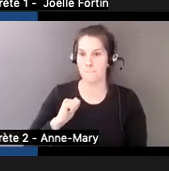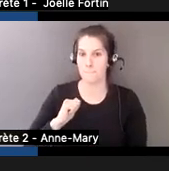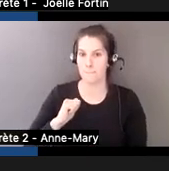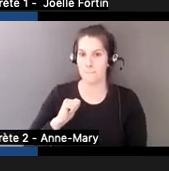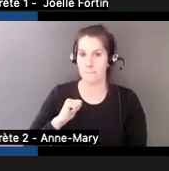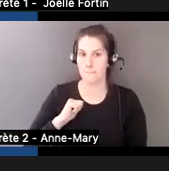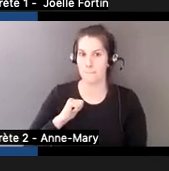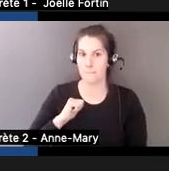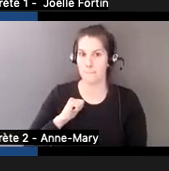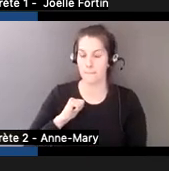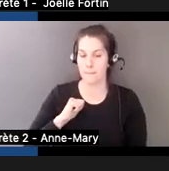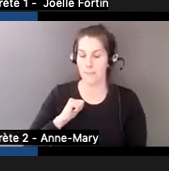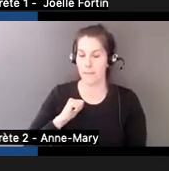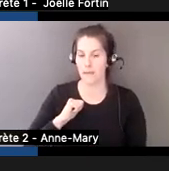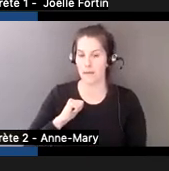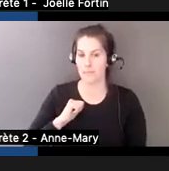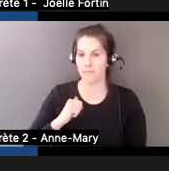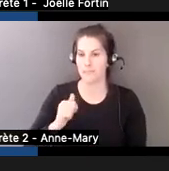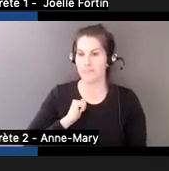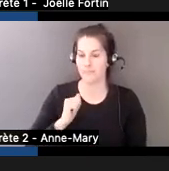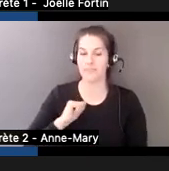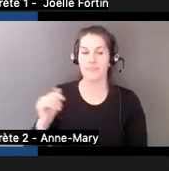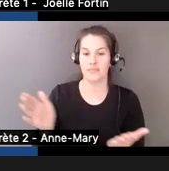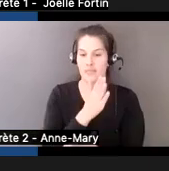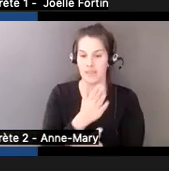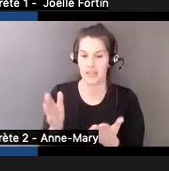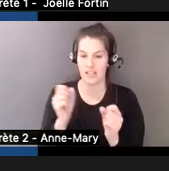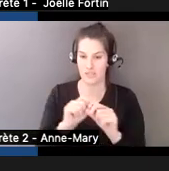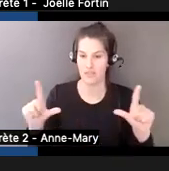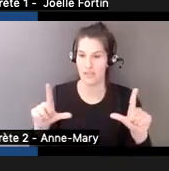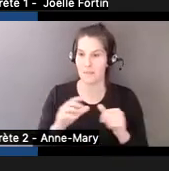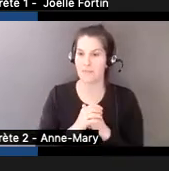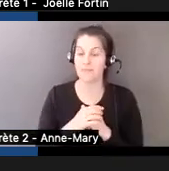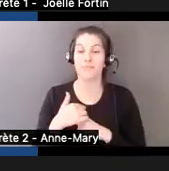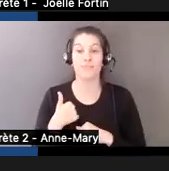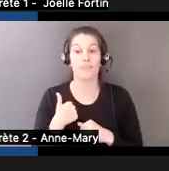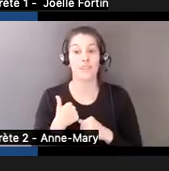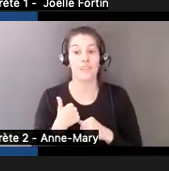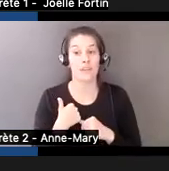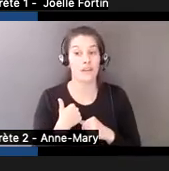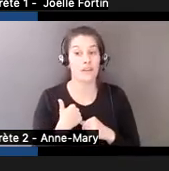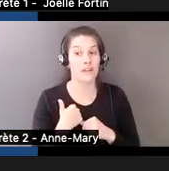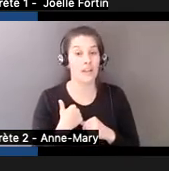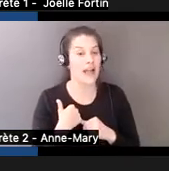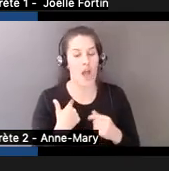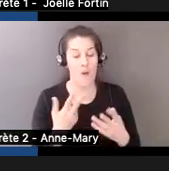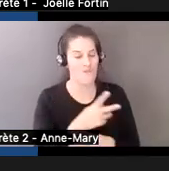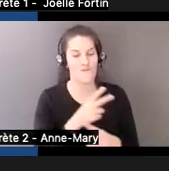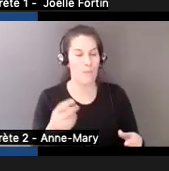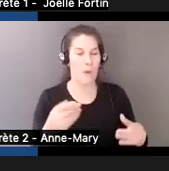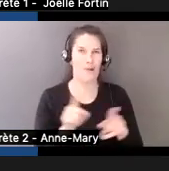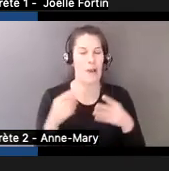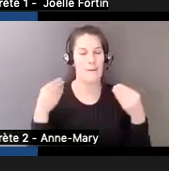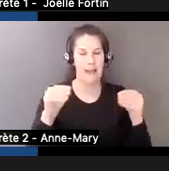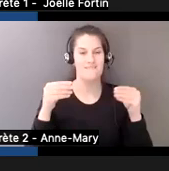Et si je vais partager mon écran à nouveau. Je vais juste revenir, je ne vais pas faire mon vendeur. C'est juste que